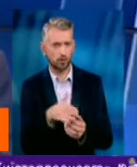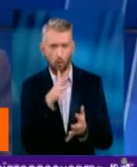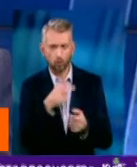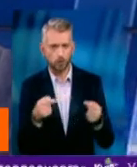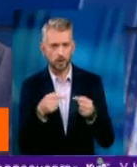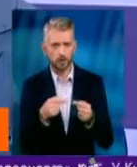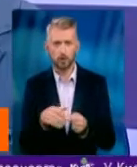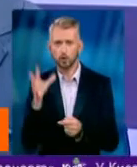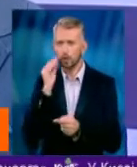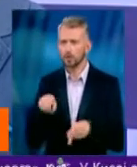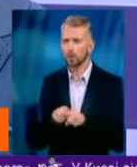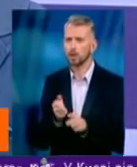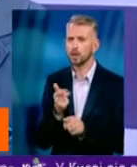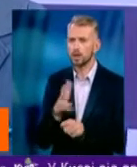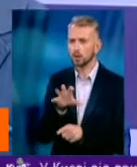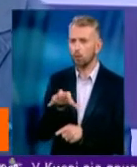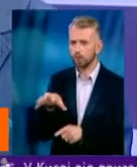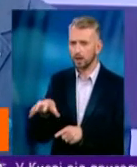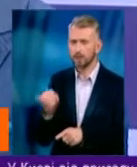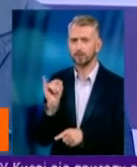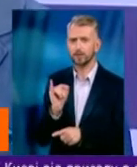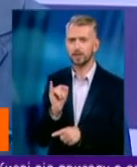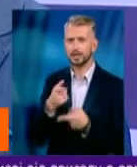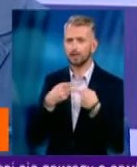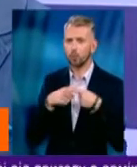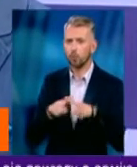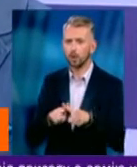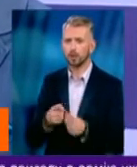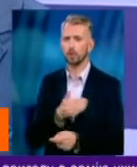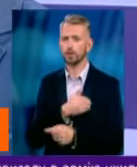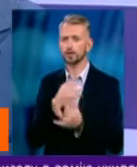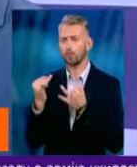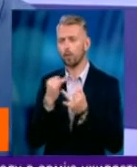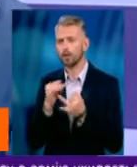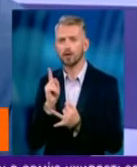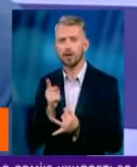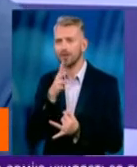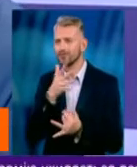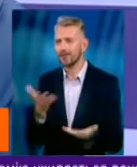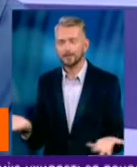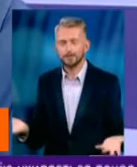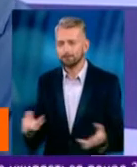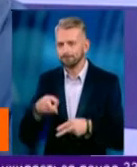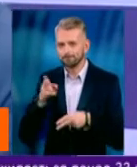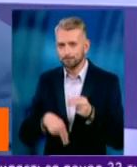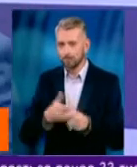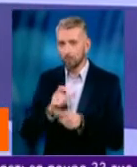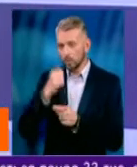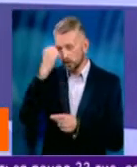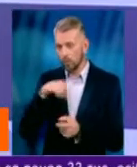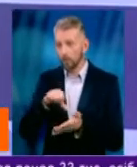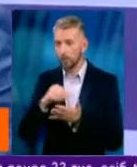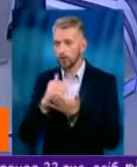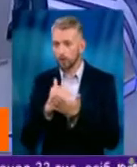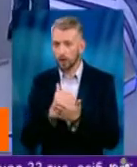і з огляду про таку кількість об'єктів і власне, і технології, хотілося б поговорити, але час, на жаль, вичерпано. Я вам дуже дякую за участь у